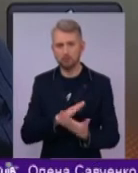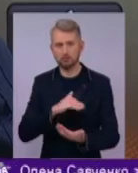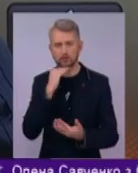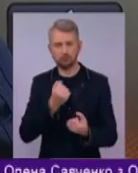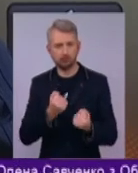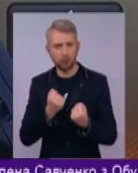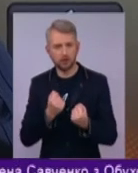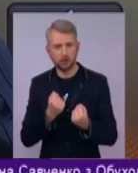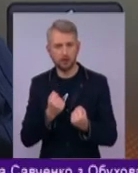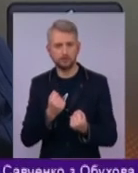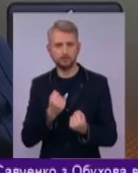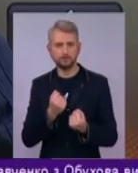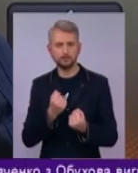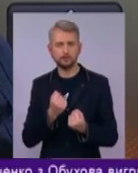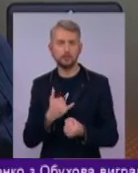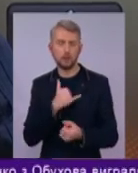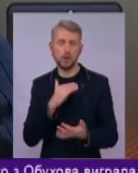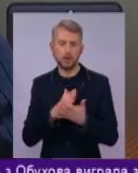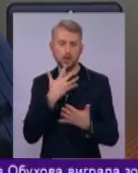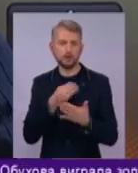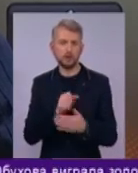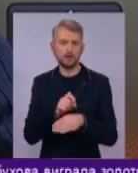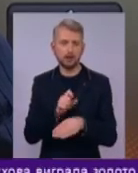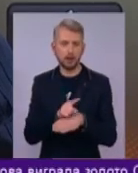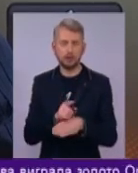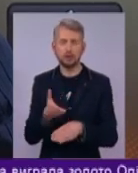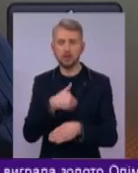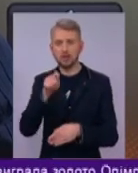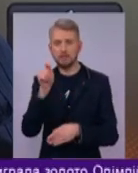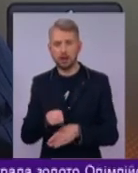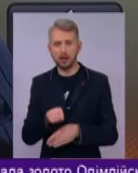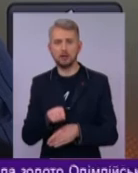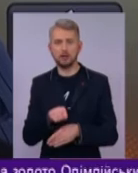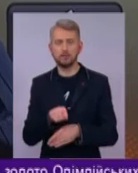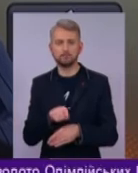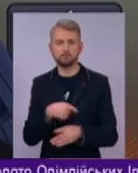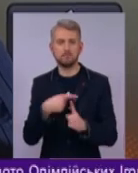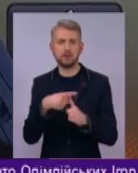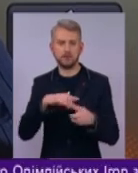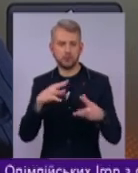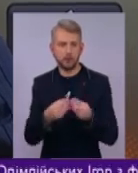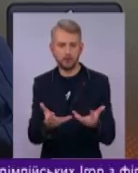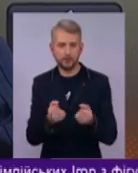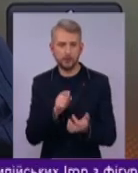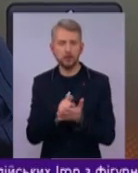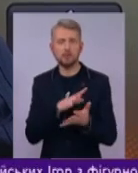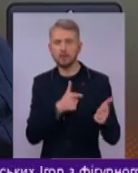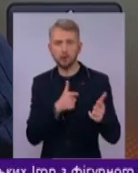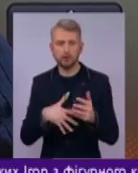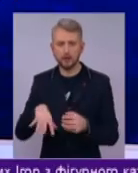но у нас есть свои задачи, и мы приехали за позитивным результатом и должны быть готовы ко